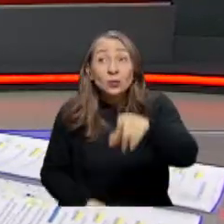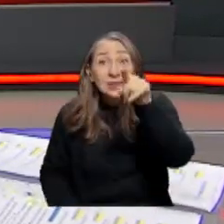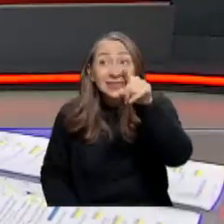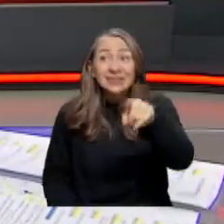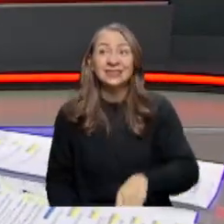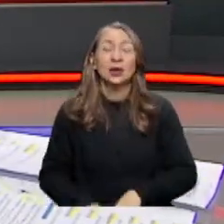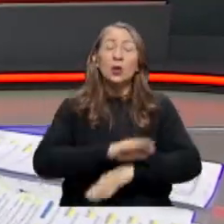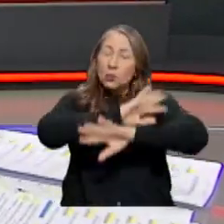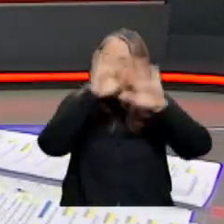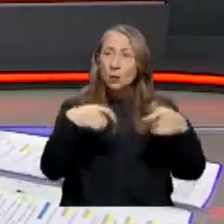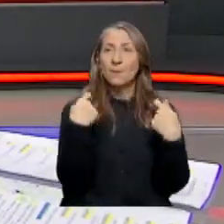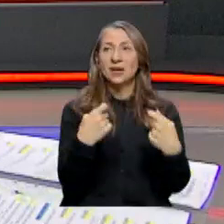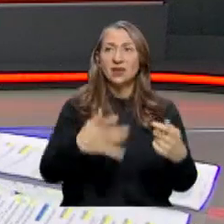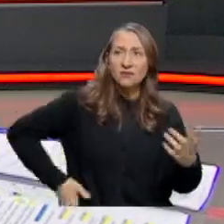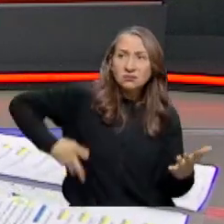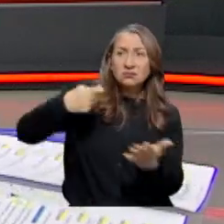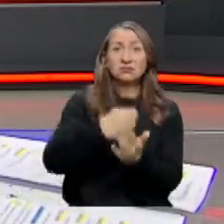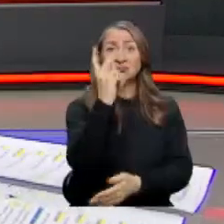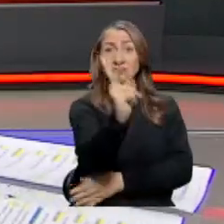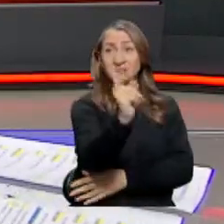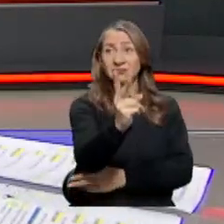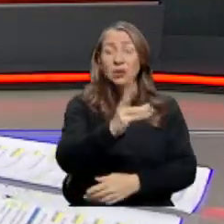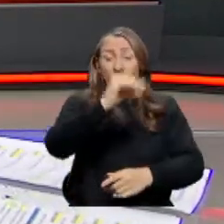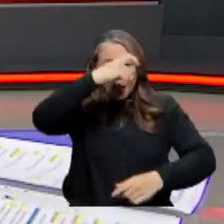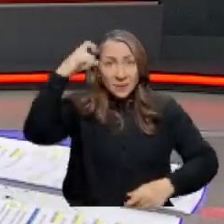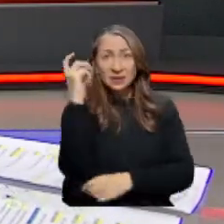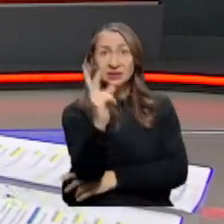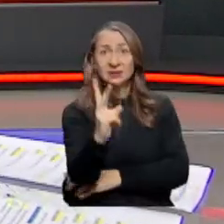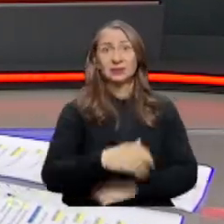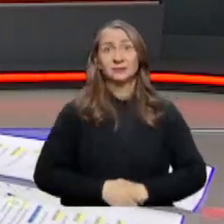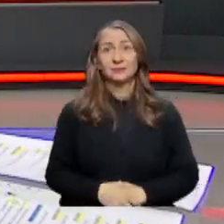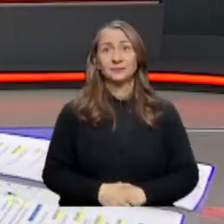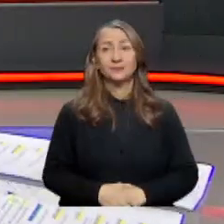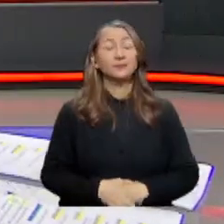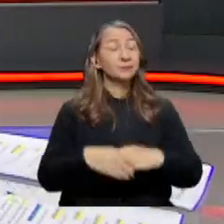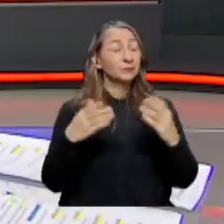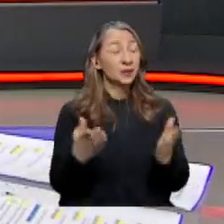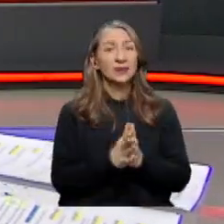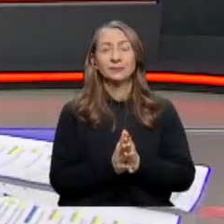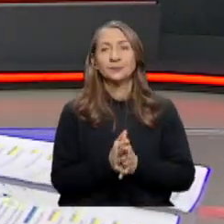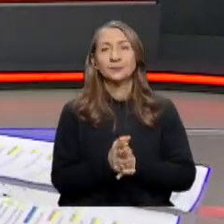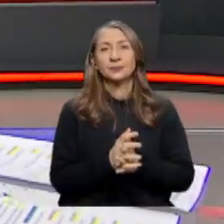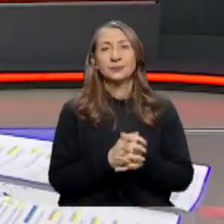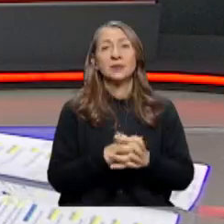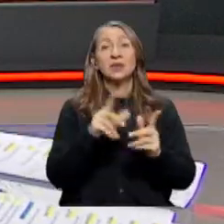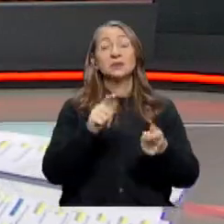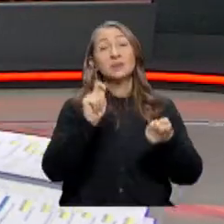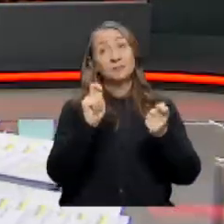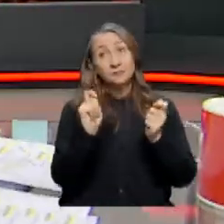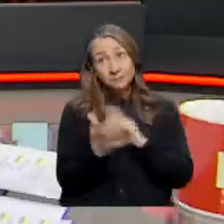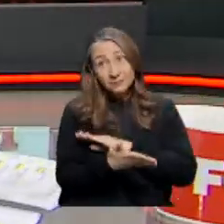sizsiniz. Bütün masraflar sizin cebinizden çıkıyor. Bütün emek sizindir. Efendim şimdi geçelim.